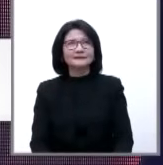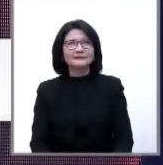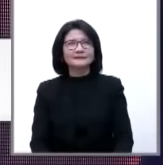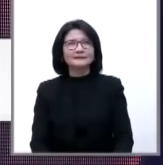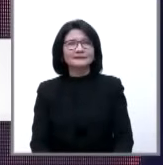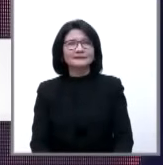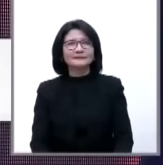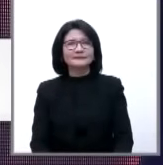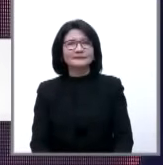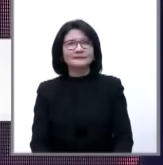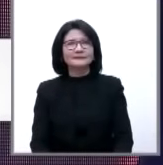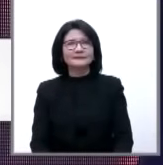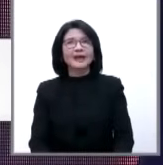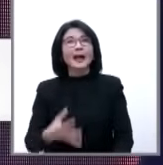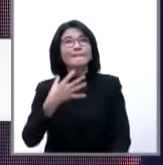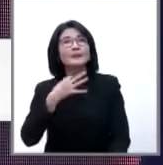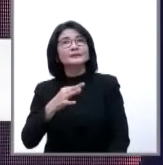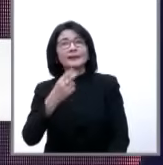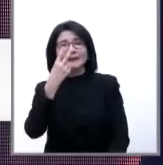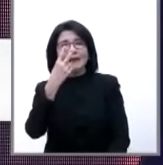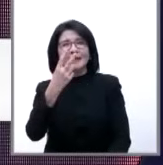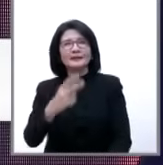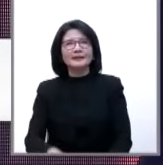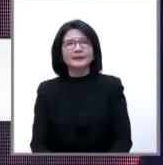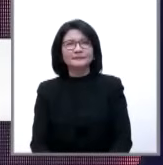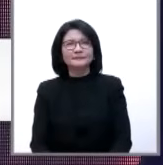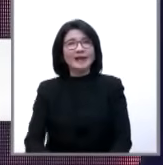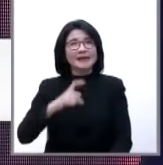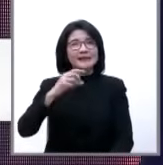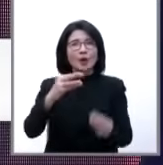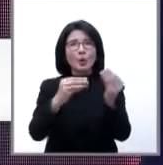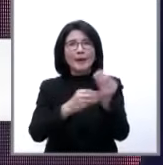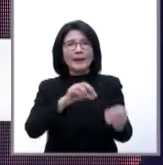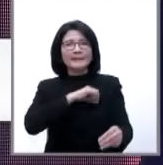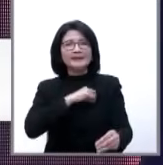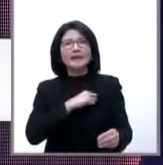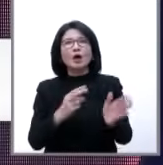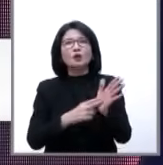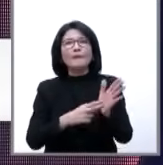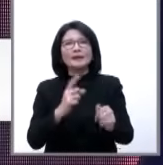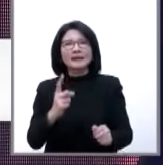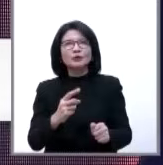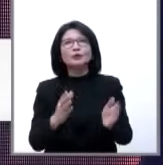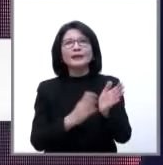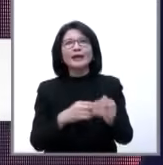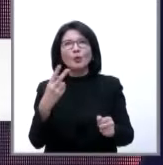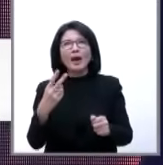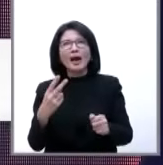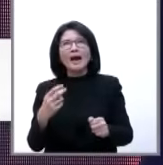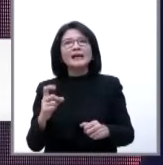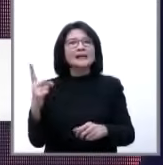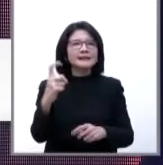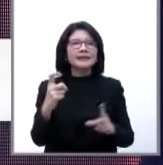saja kita simak bersama calon wakil Presiden Nomor 1 dan du saling